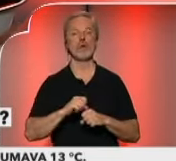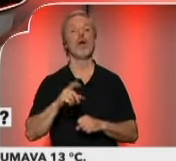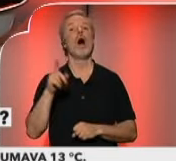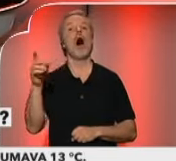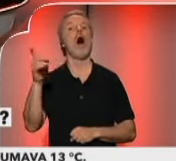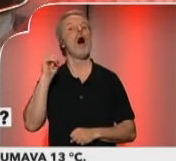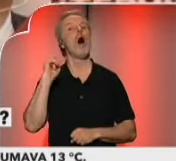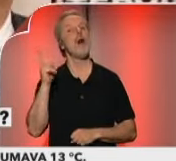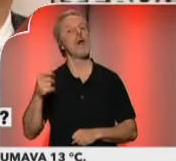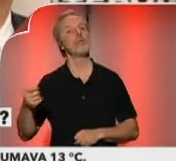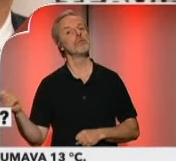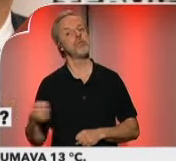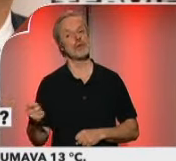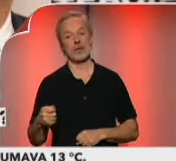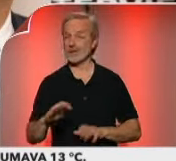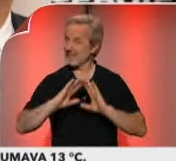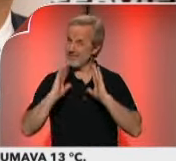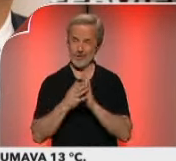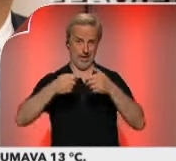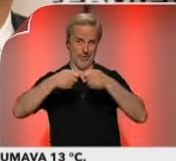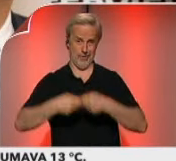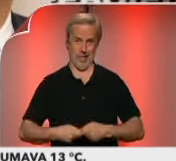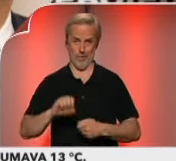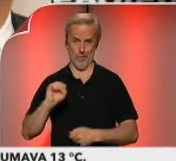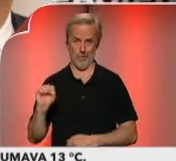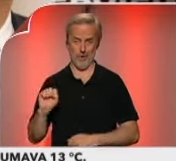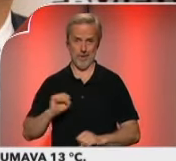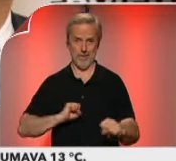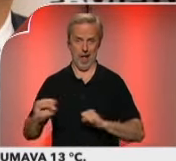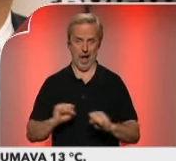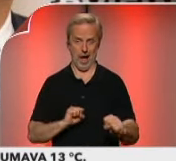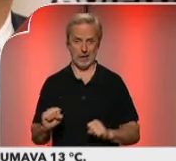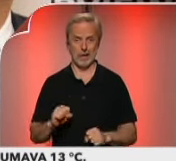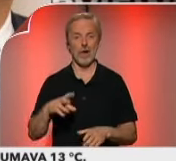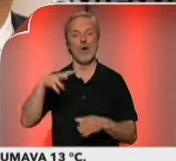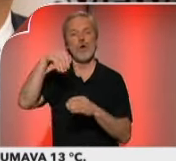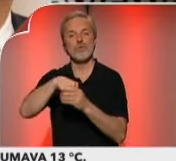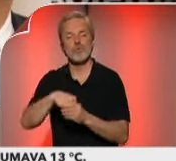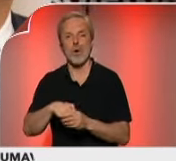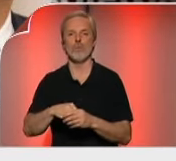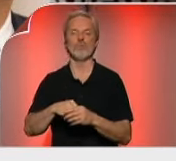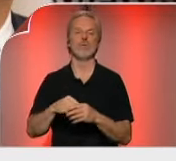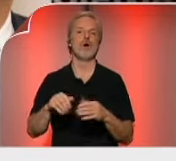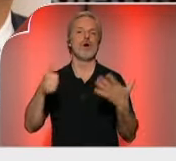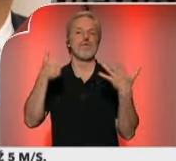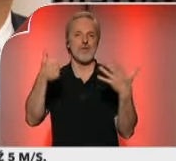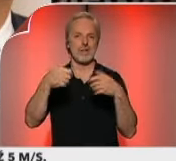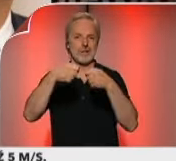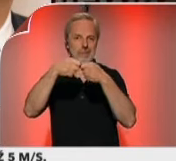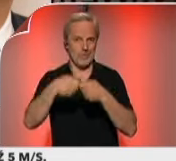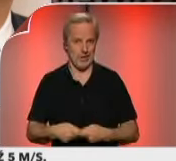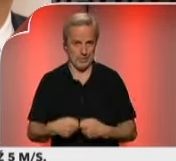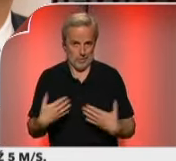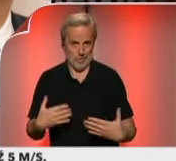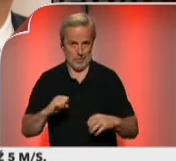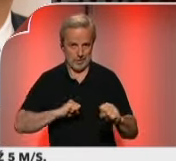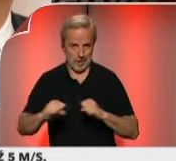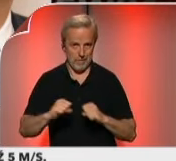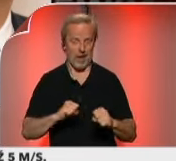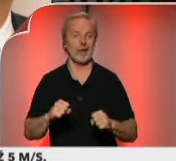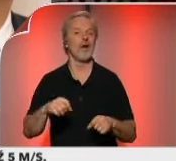týkat všech členů této vlády a jsou je mezi nimi i eh šest členů současné vlády včetně